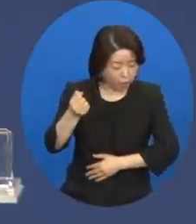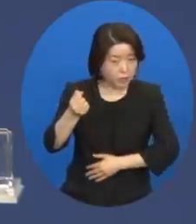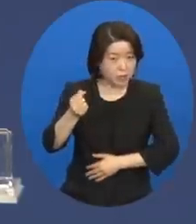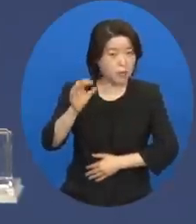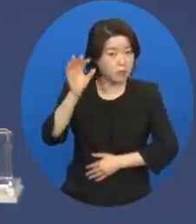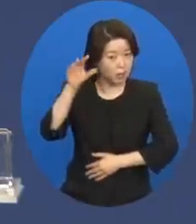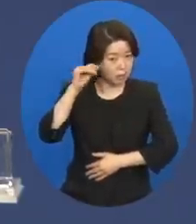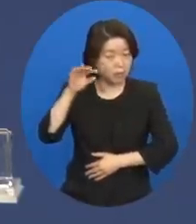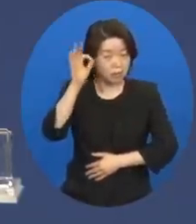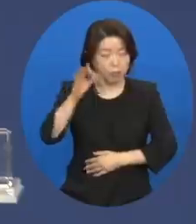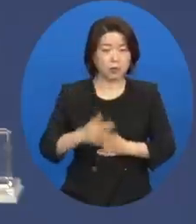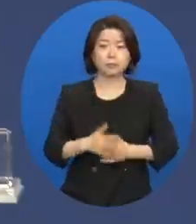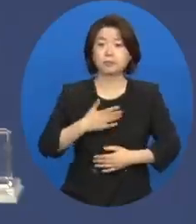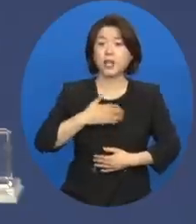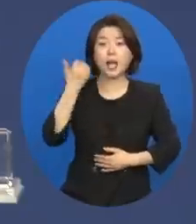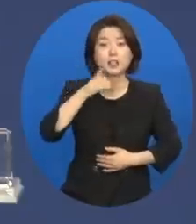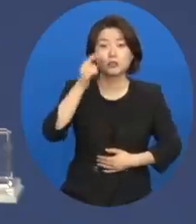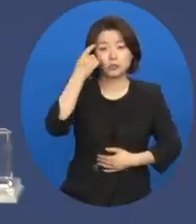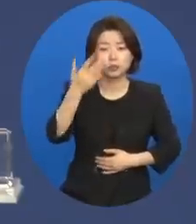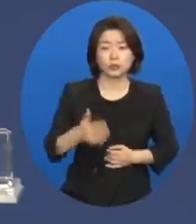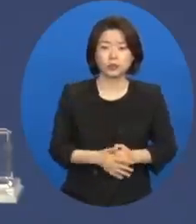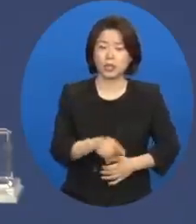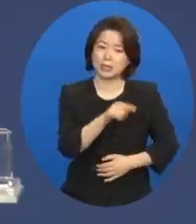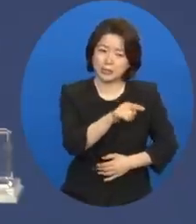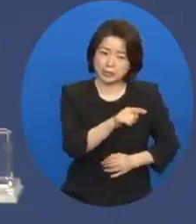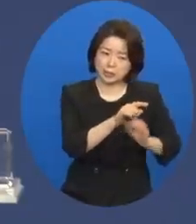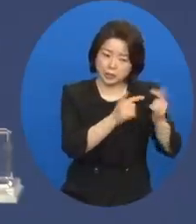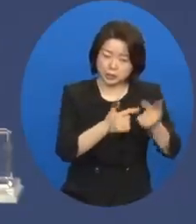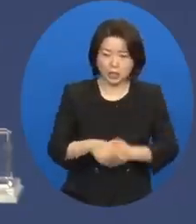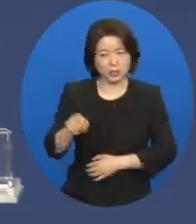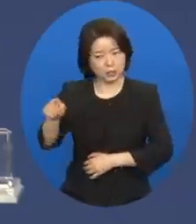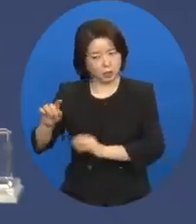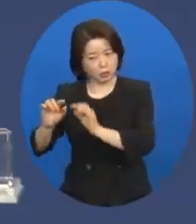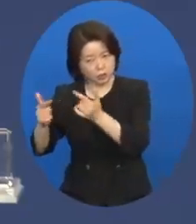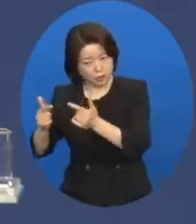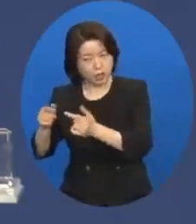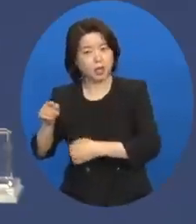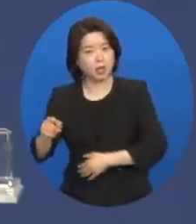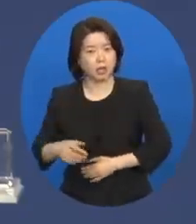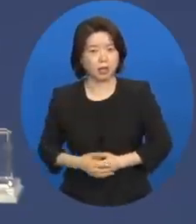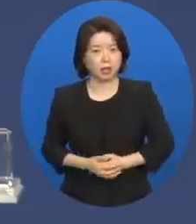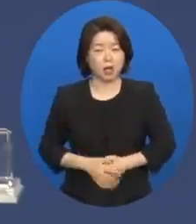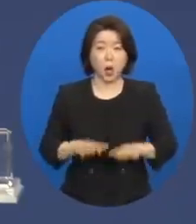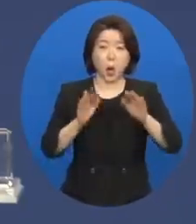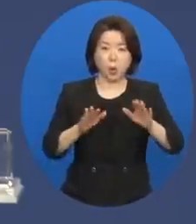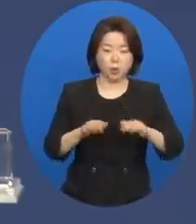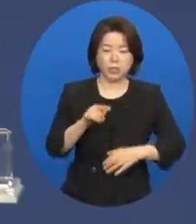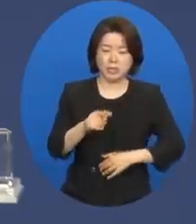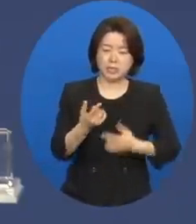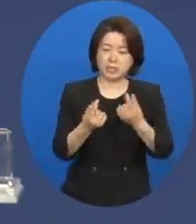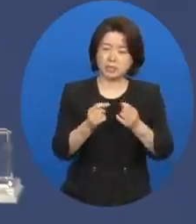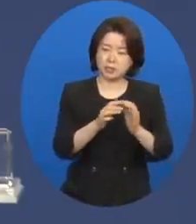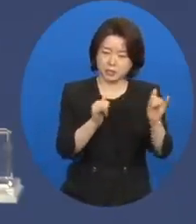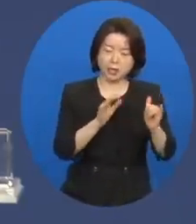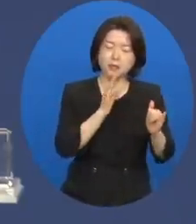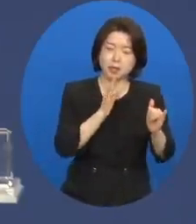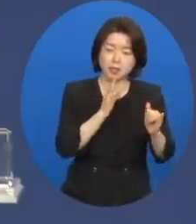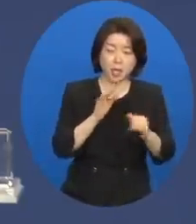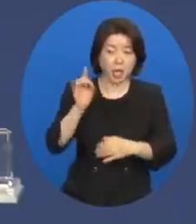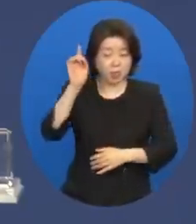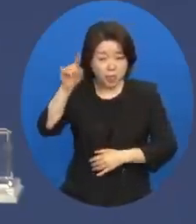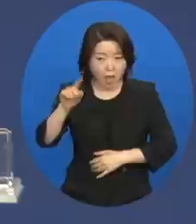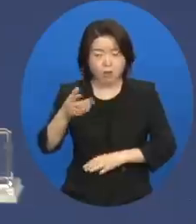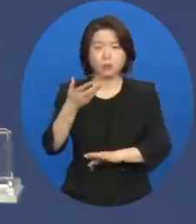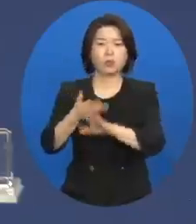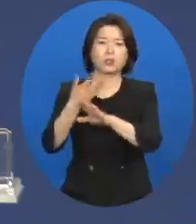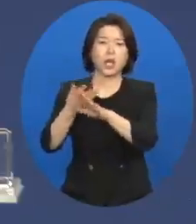들어보세요. 나는 누구인가? 이것인가? 아니면 저것인가? 오늘 이런 사람이었다가 내일 또